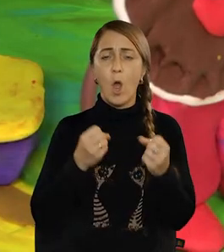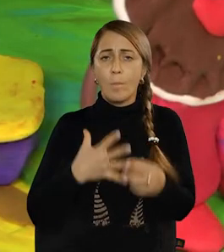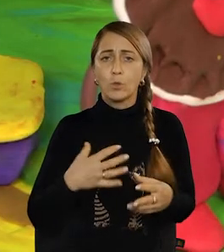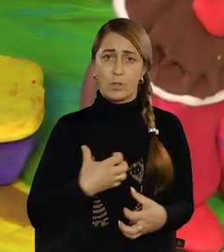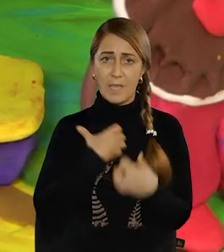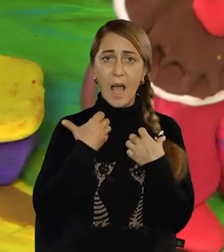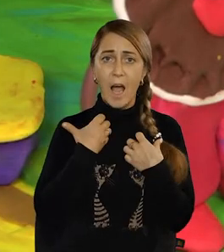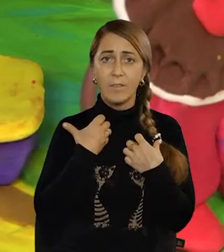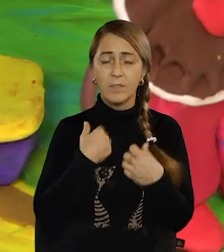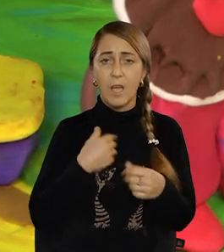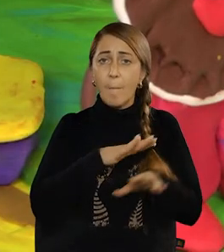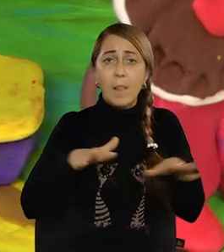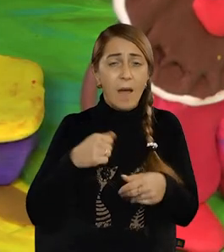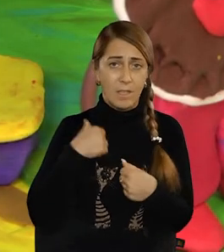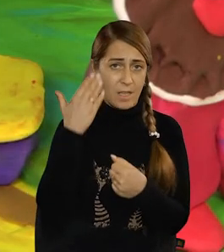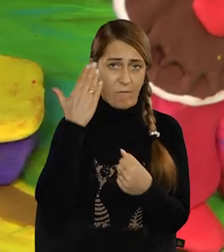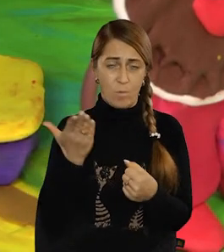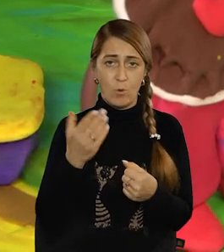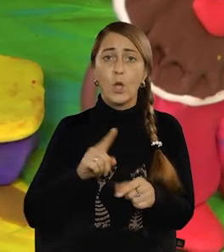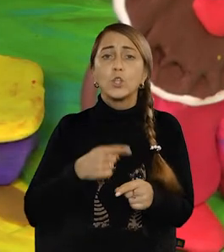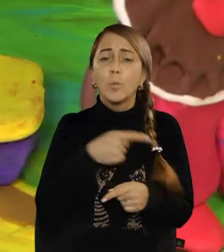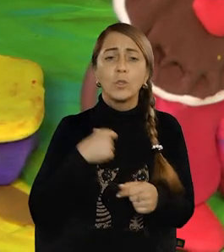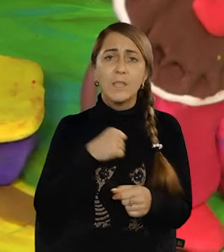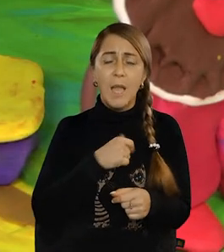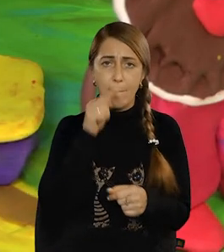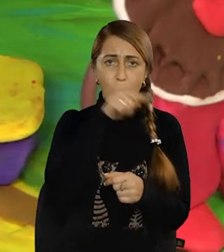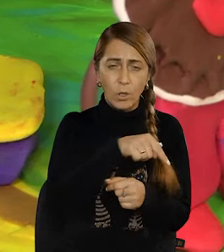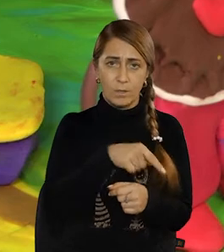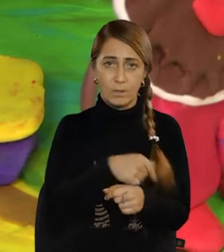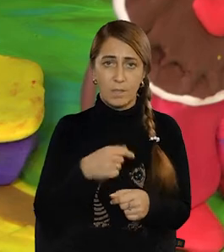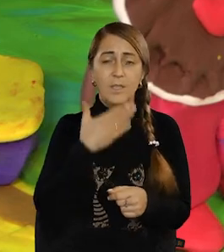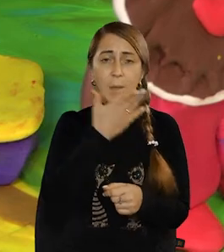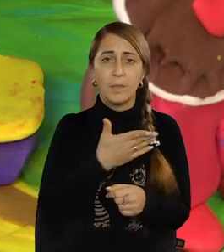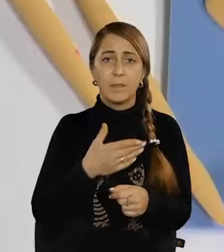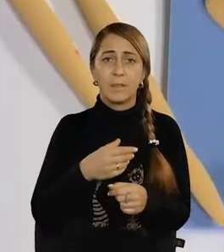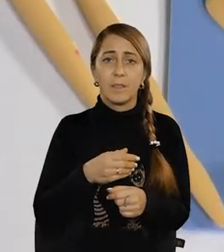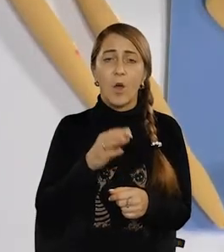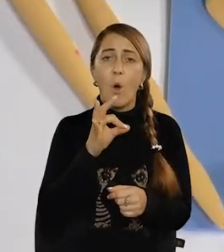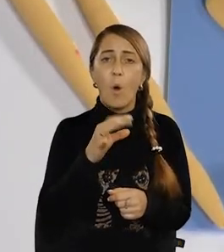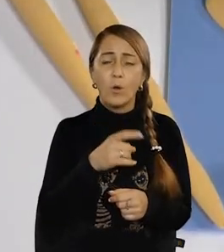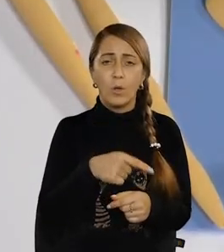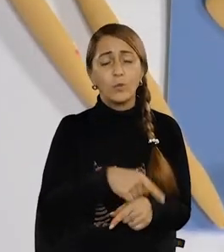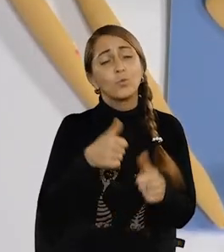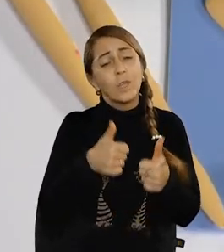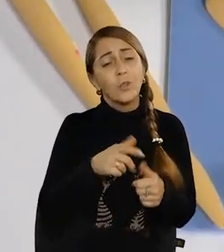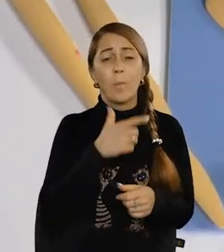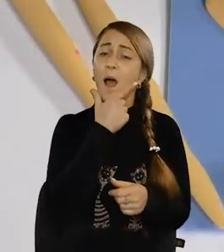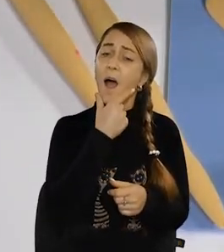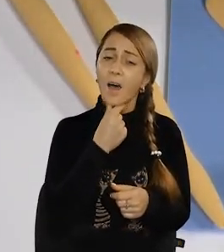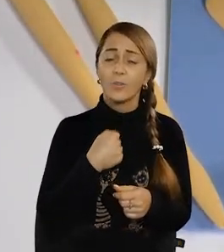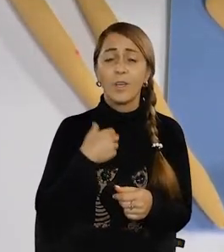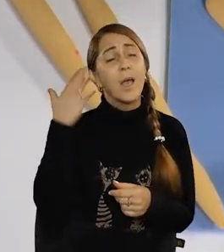дуже злякався, бо плавати не вмію. А чому ж ти сам туди пішов? Запитав я Ворео. Тут так добре і гарно,